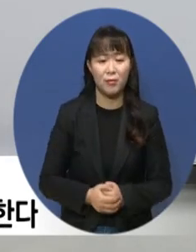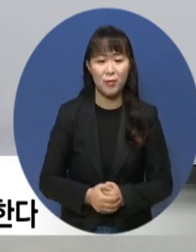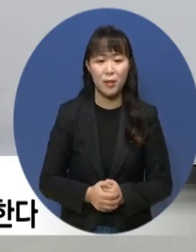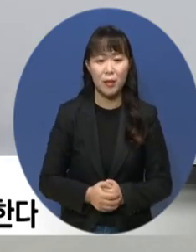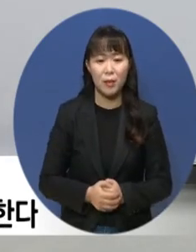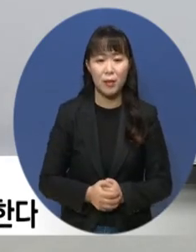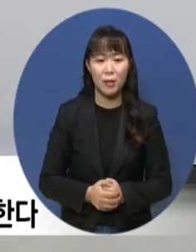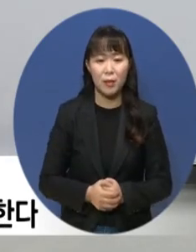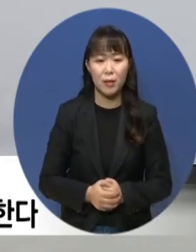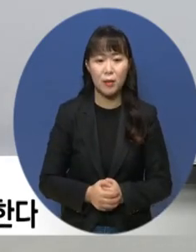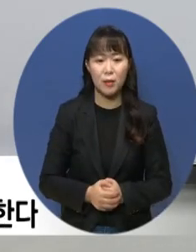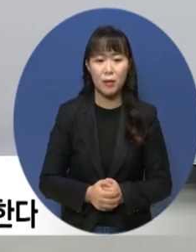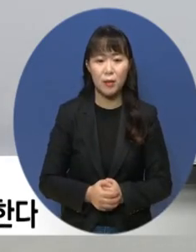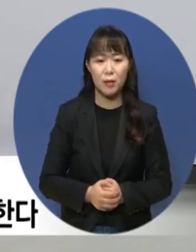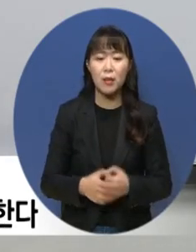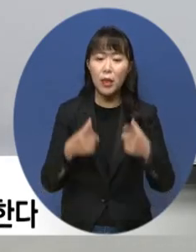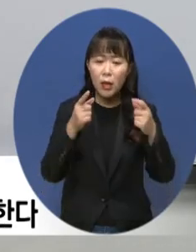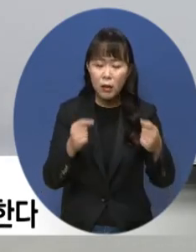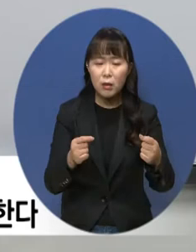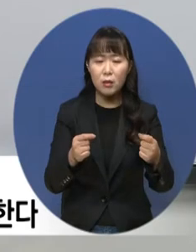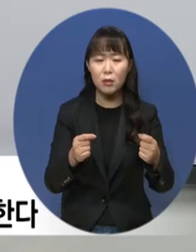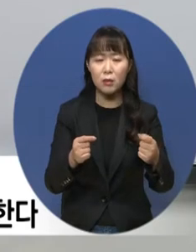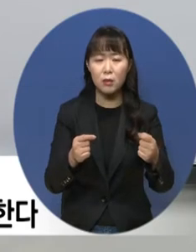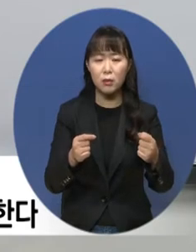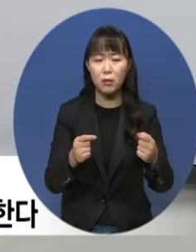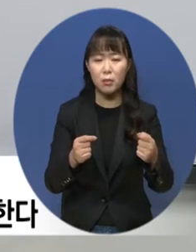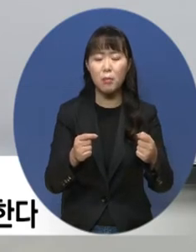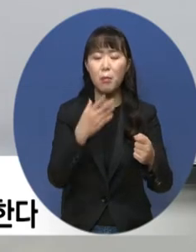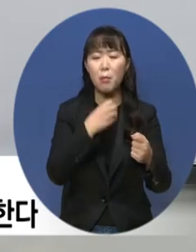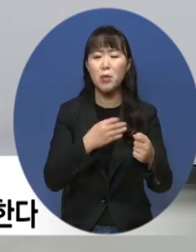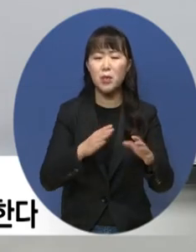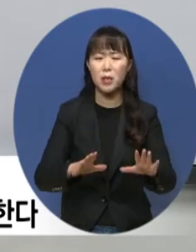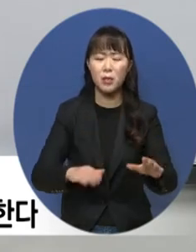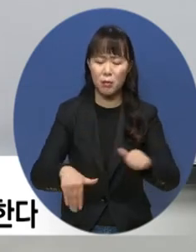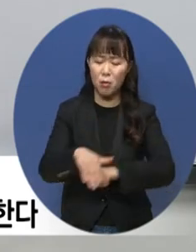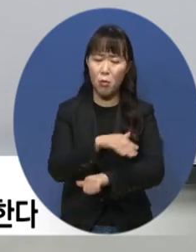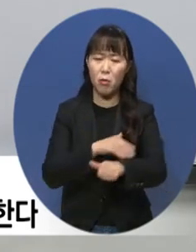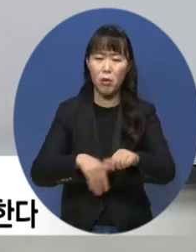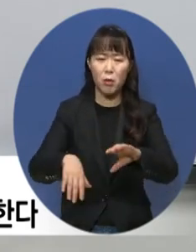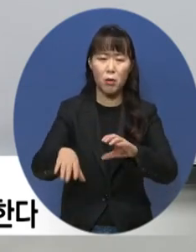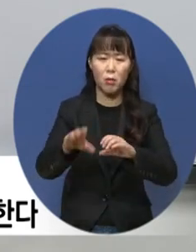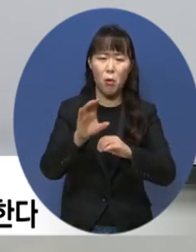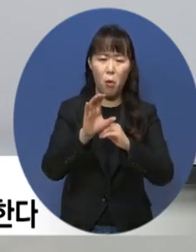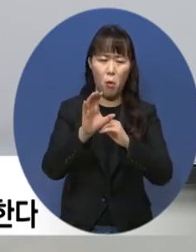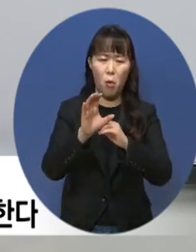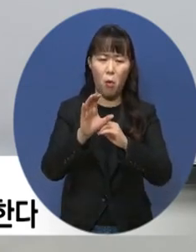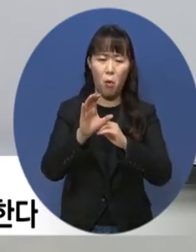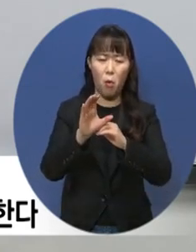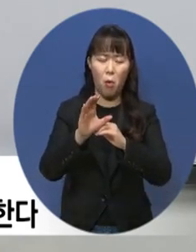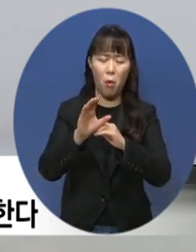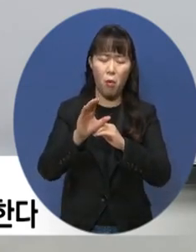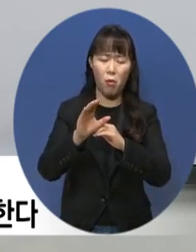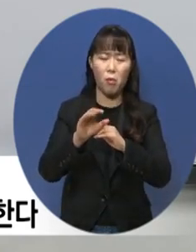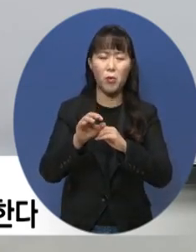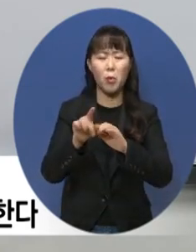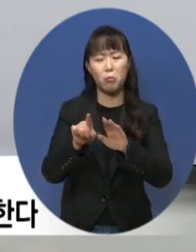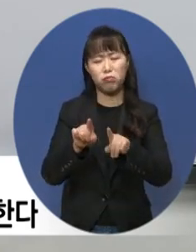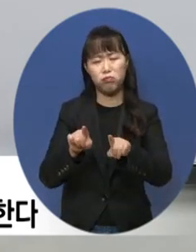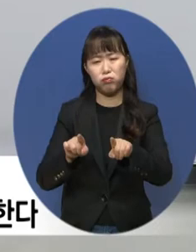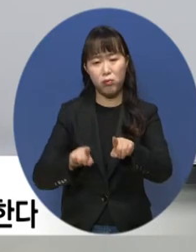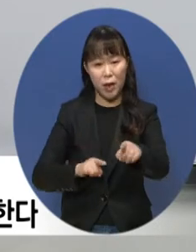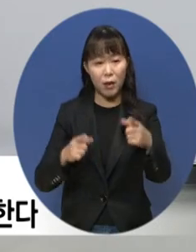말이에요. 사람을 그렇게 만드는 그런 복지는 오히려 더 세상을 더이 말하자면 그 뒤로 후퇴시키는 결과 초래하는